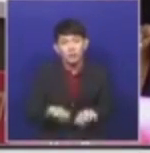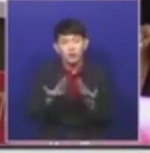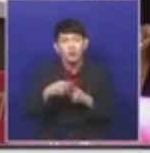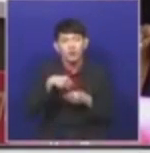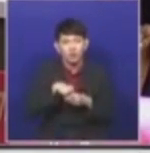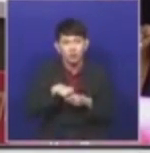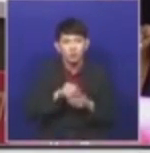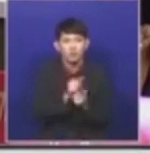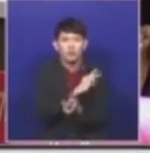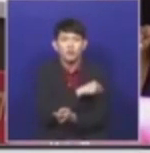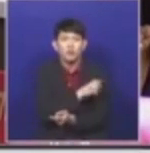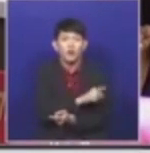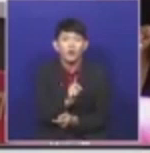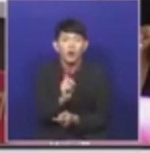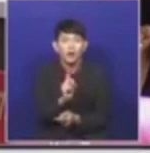หมอเขาก็มาหาหมอประยุทธ์แหละ